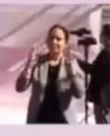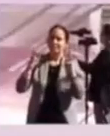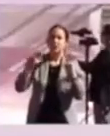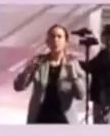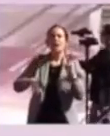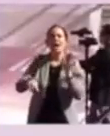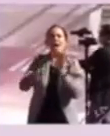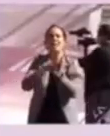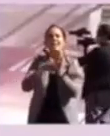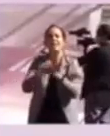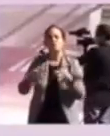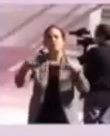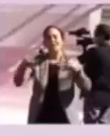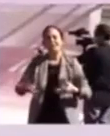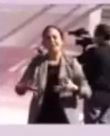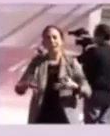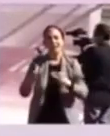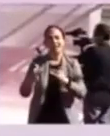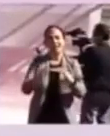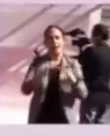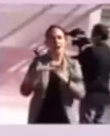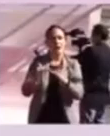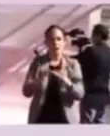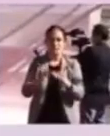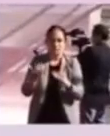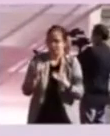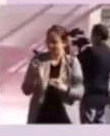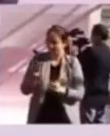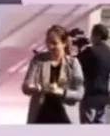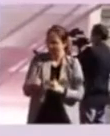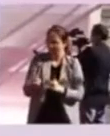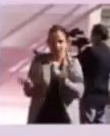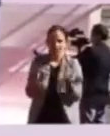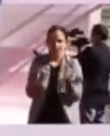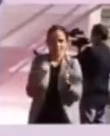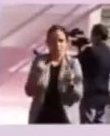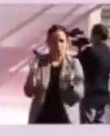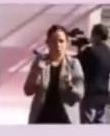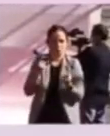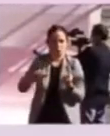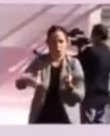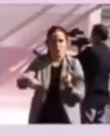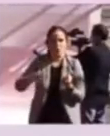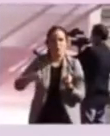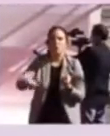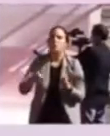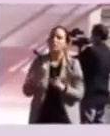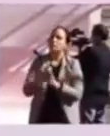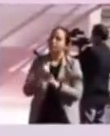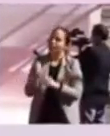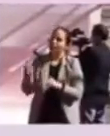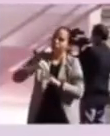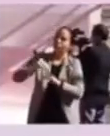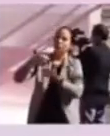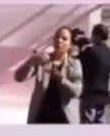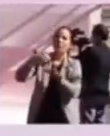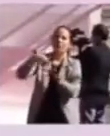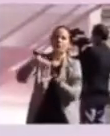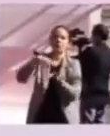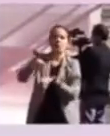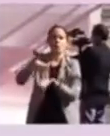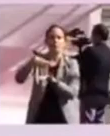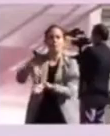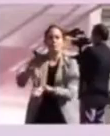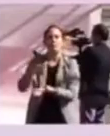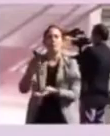si dovrà discutere adesso siano messe quelle risorse che ancora non erano state messe perché noi abbiamo bisogno di andare